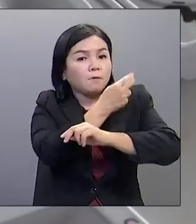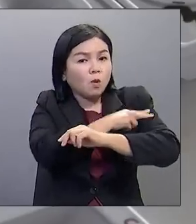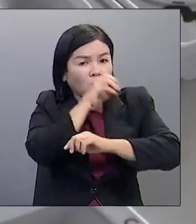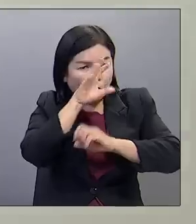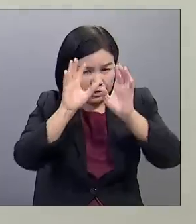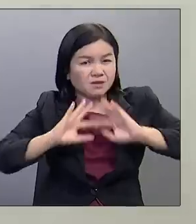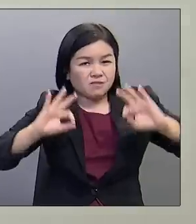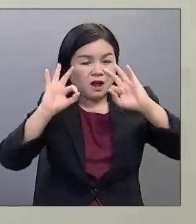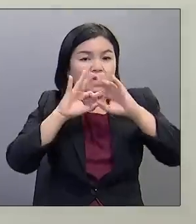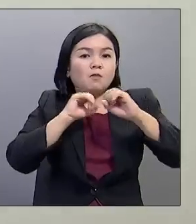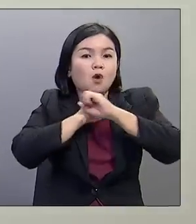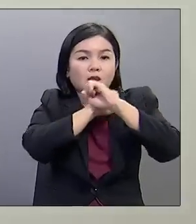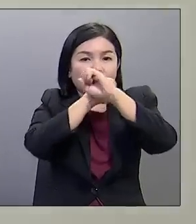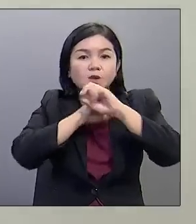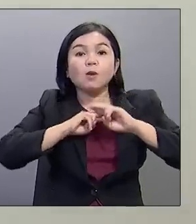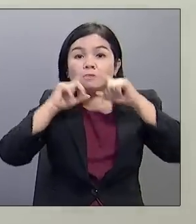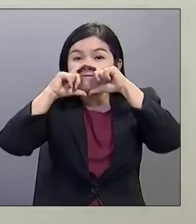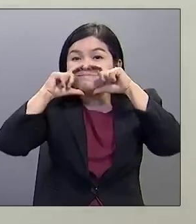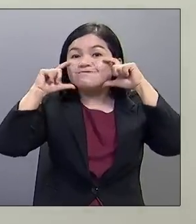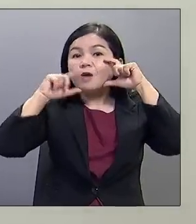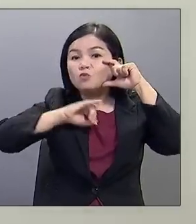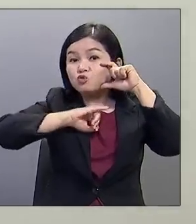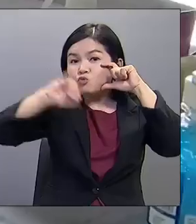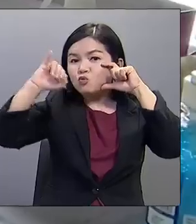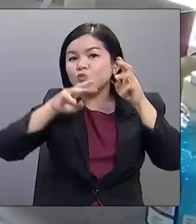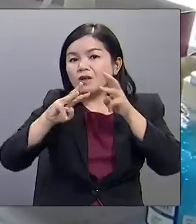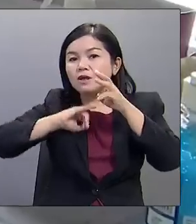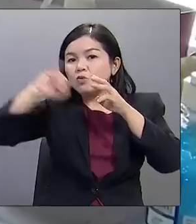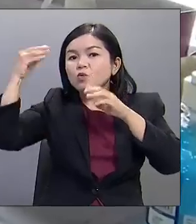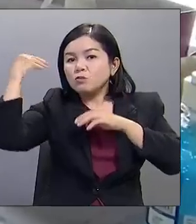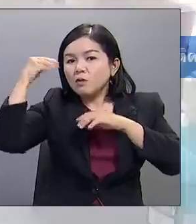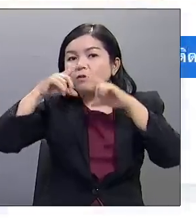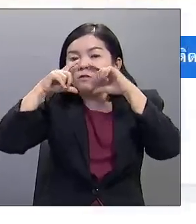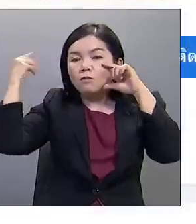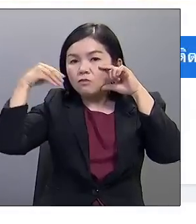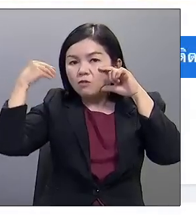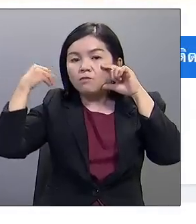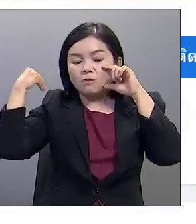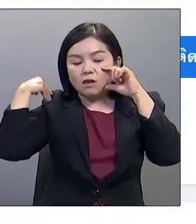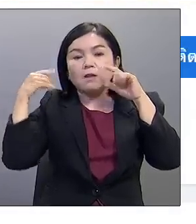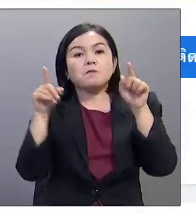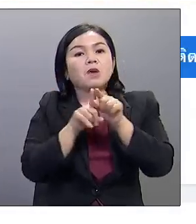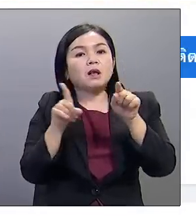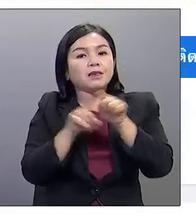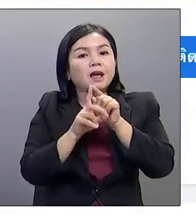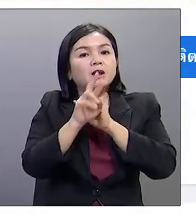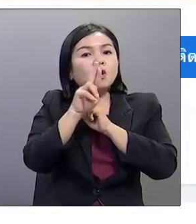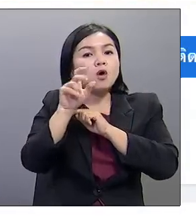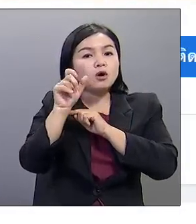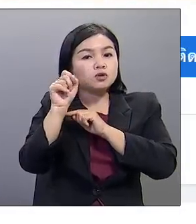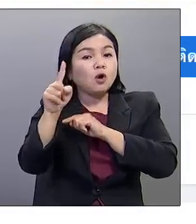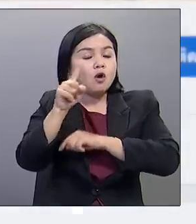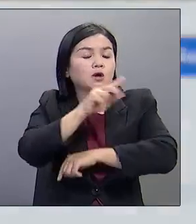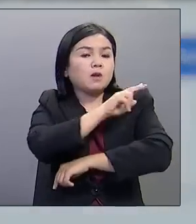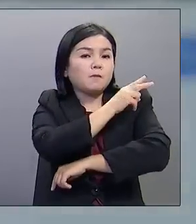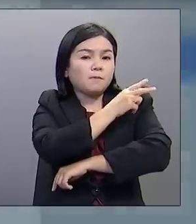สำคัญมากและที่สำคัญใส่หน้ากากอย่างถูกต้องสม่ำเสมอค่ะอีกท่านหนึ่งนะคะศาสตราจารย์นายแพทย์โยมผู้วรวาท